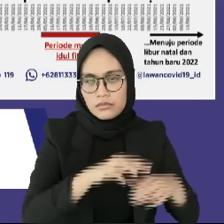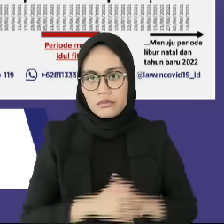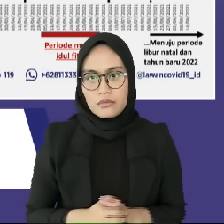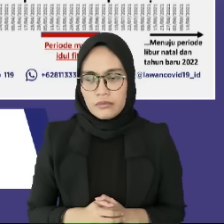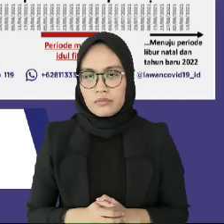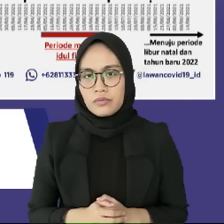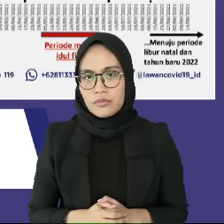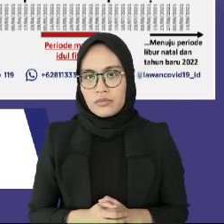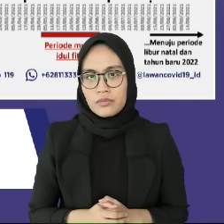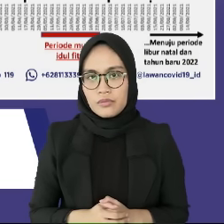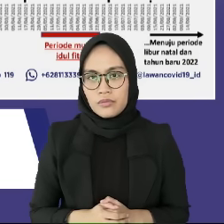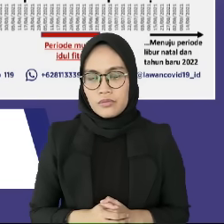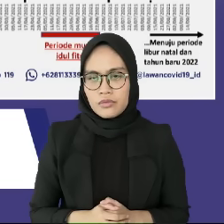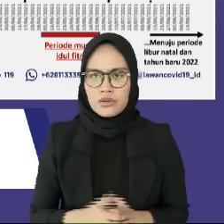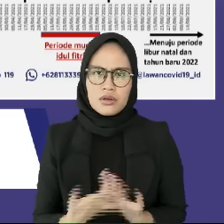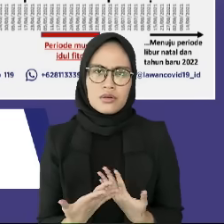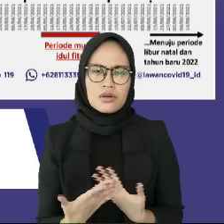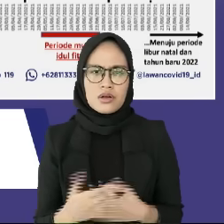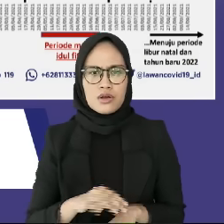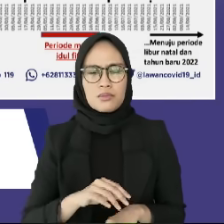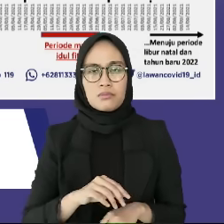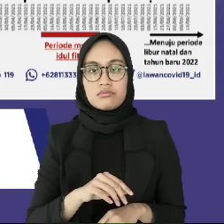positivity rate-nya hanya